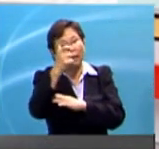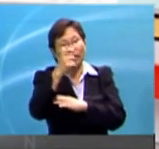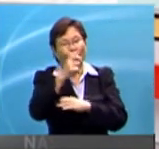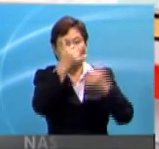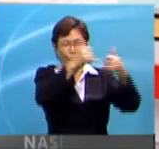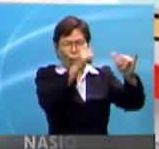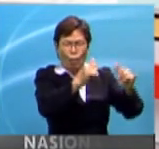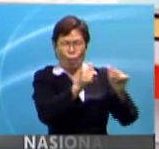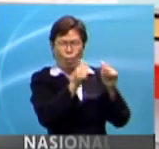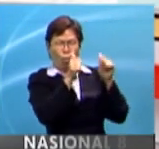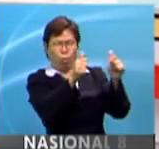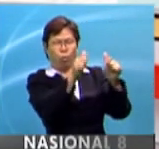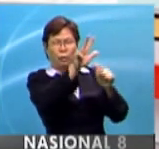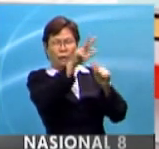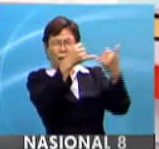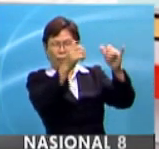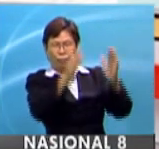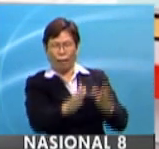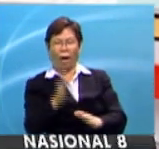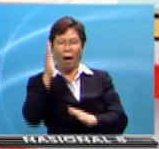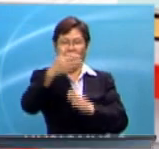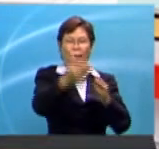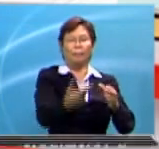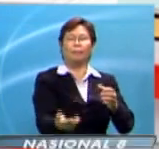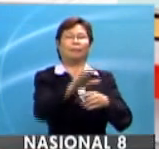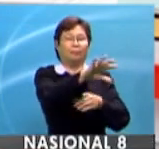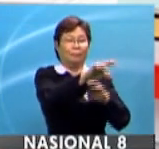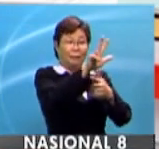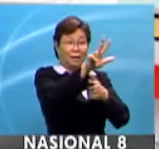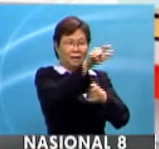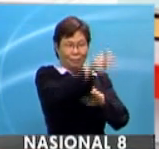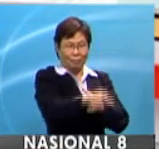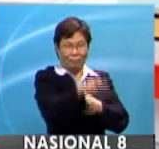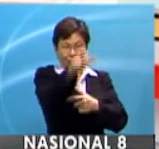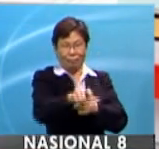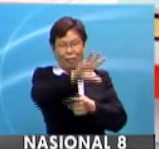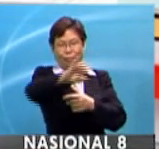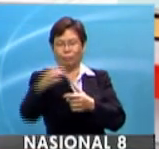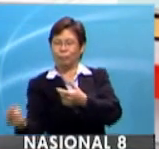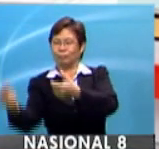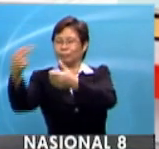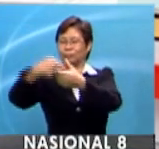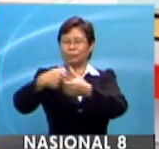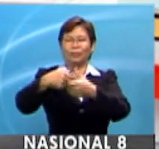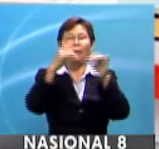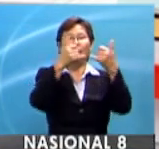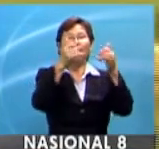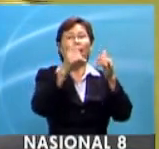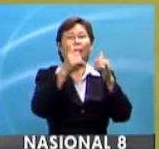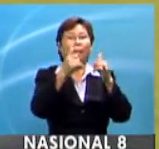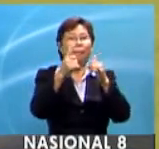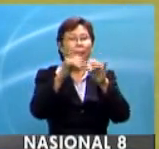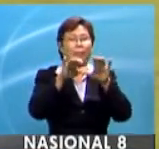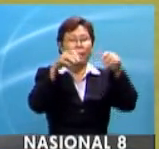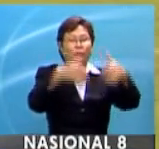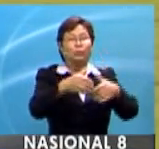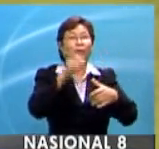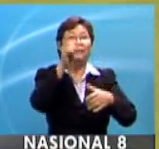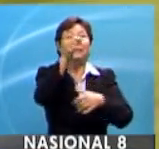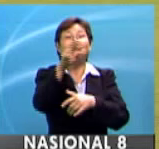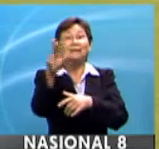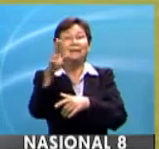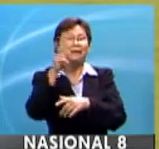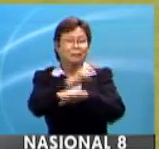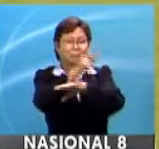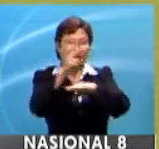dipamerkan tiga pemain ini yang akan dibawa masuk ke dalam pasukan senior kebangsaan do memuji skill